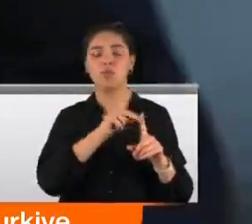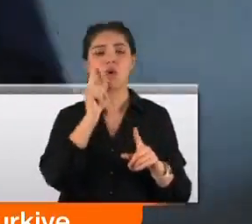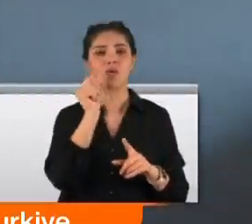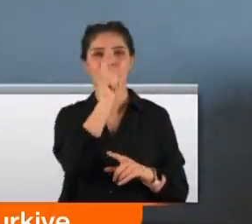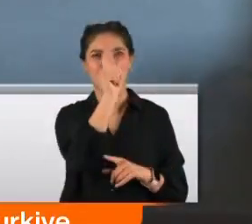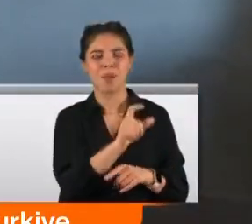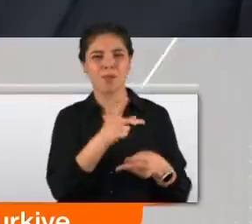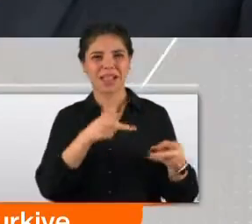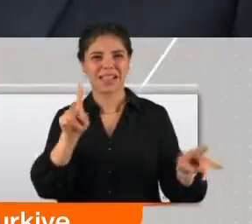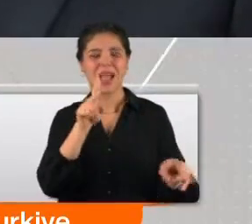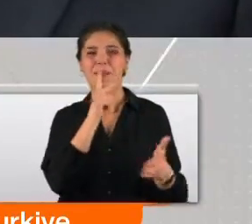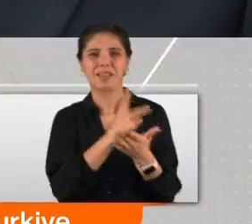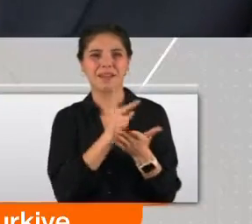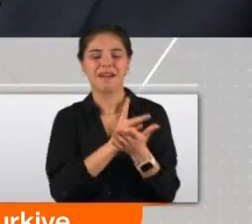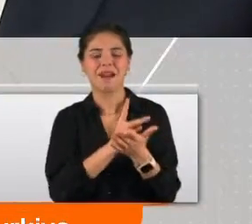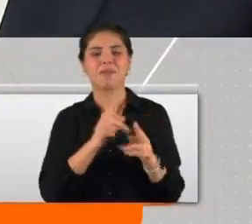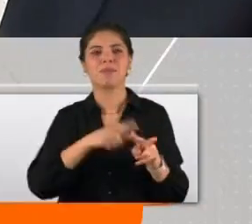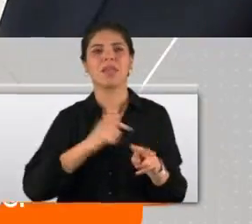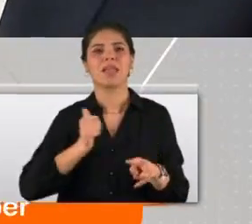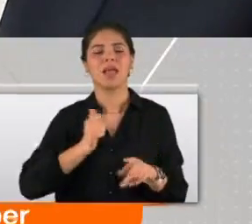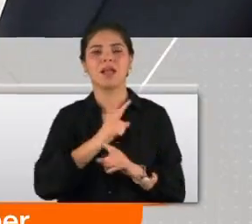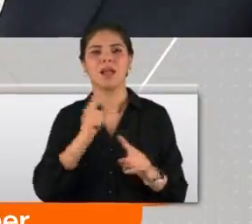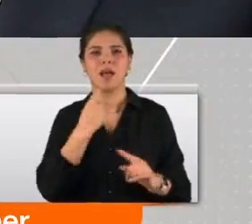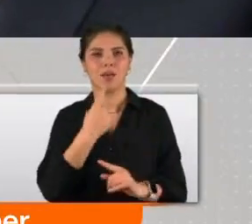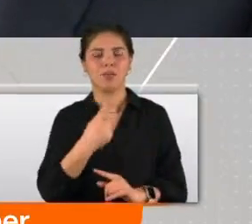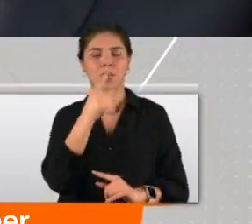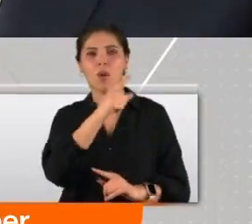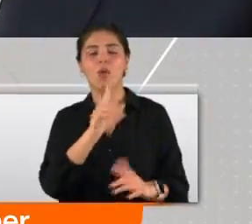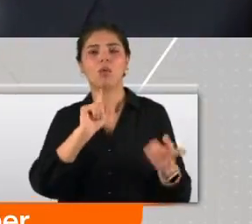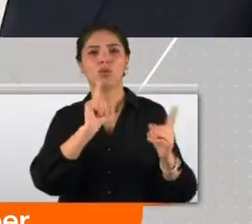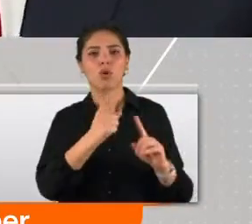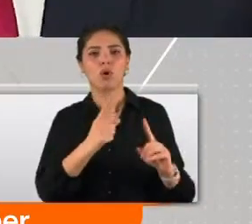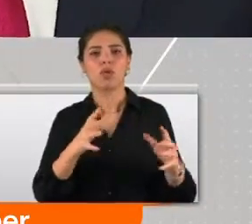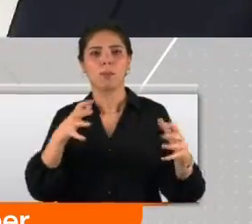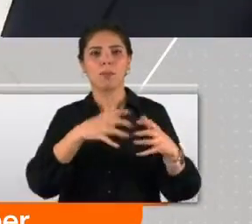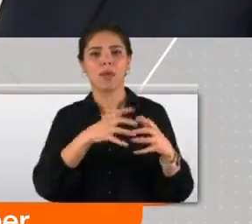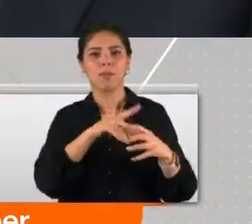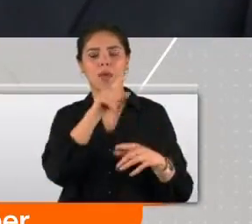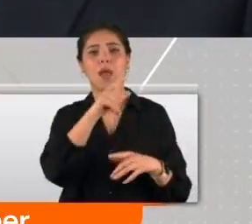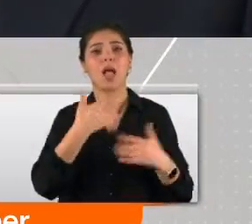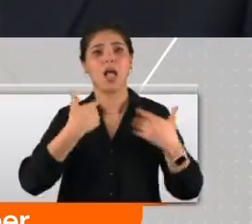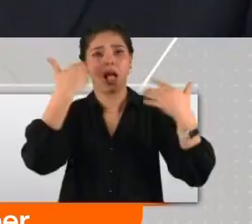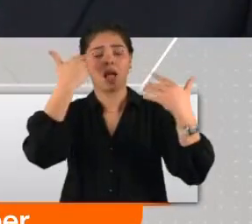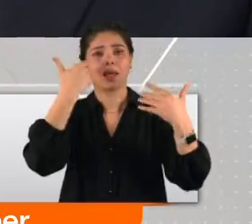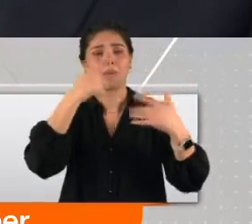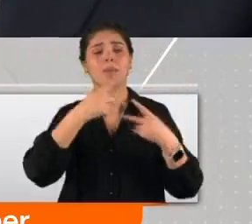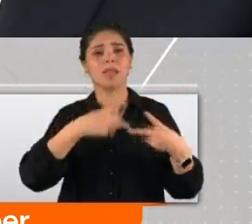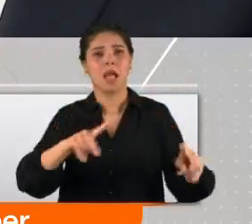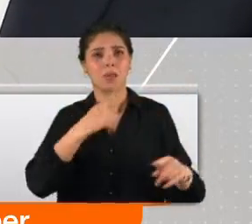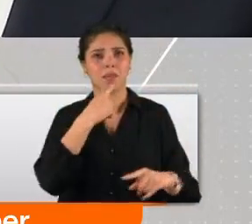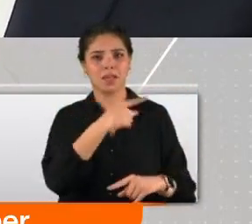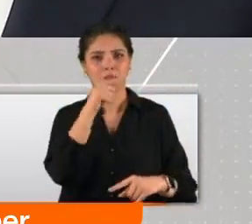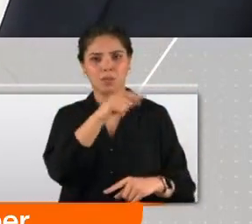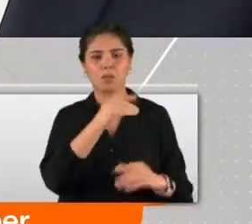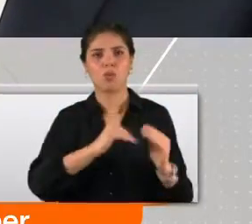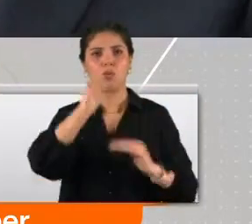kararı Yargıtay'dan döndü. O dönem cemaatle bağlantısı olan bir hakim beraat vermişti. Biz şu an istinaftayız. Yani burada